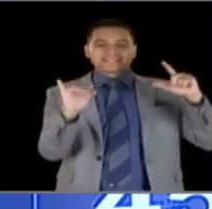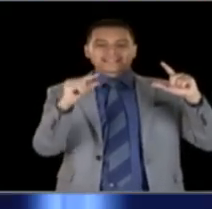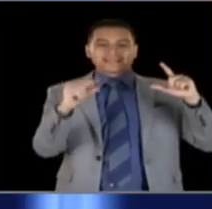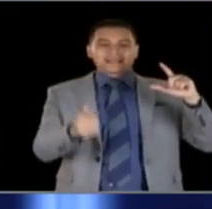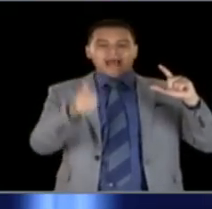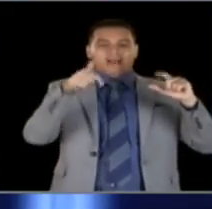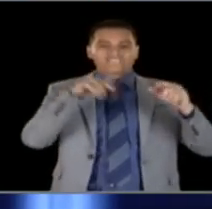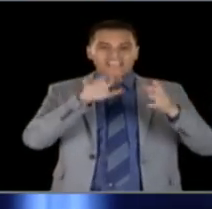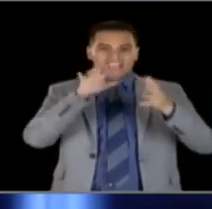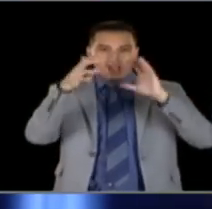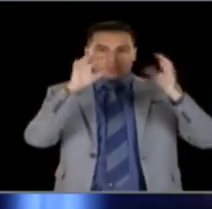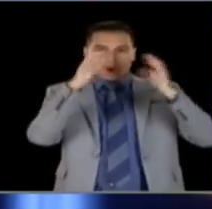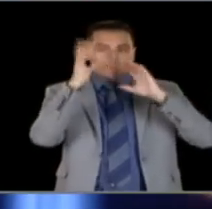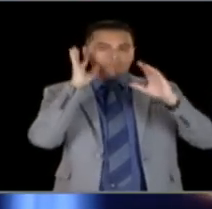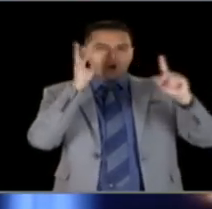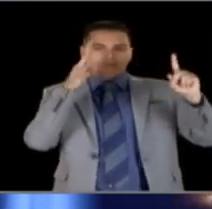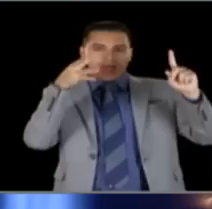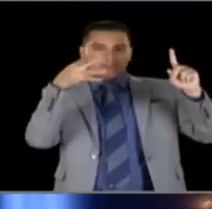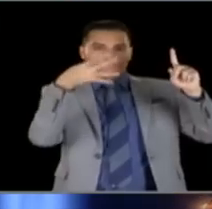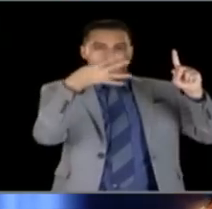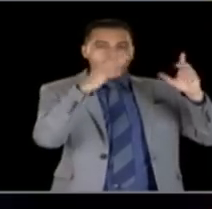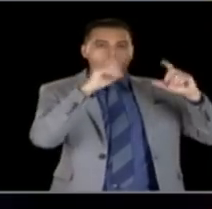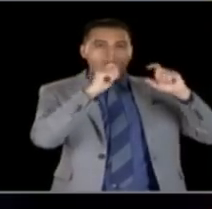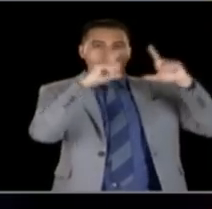1986 من خلال رحلة فويجر